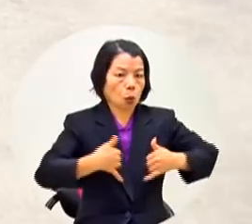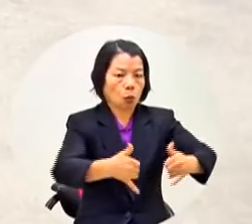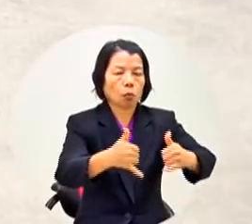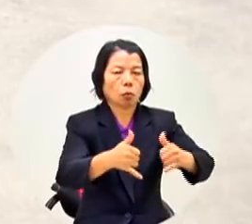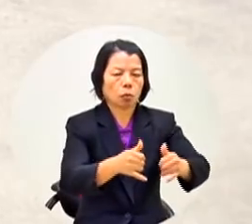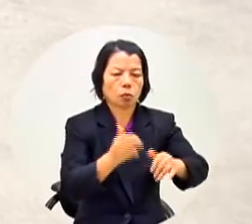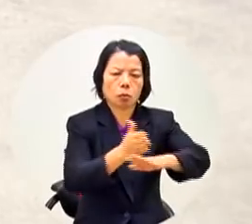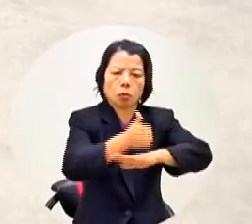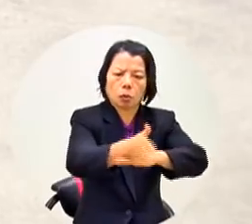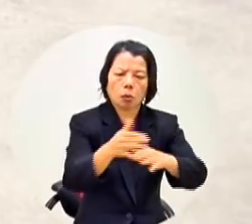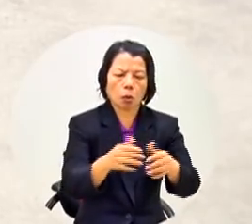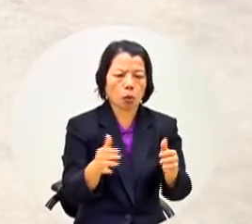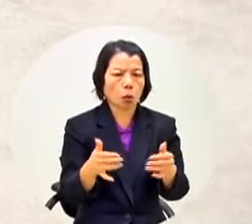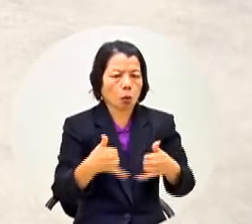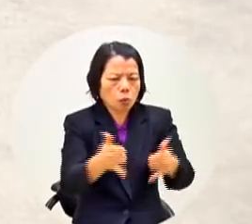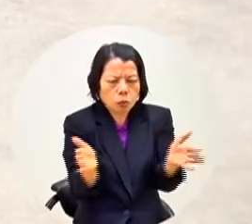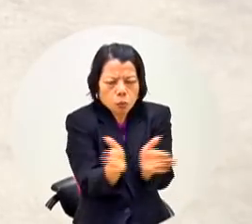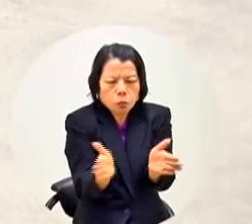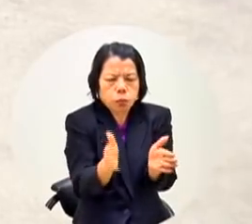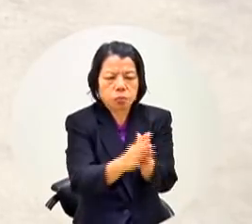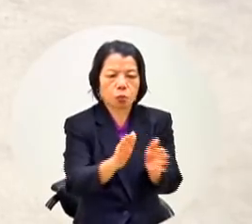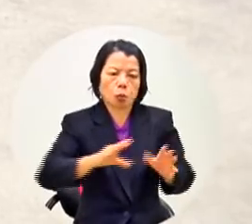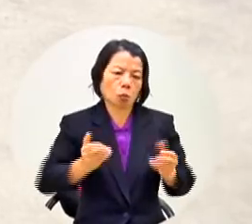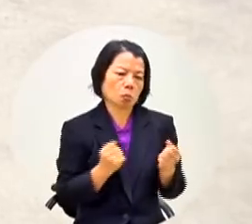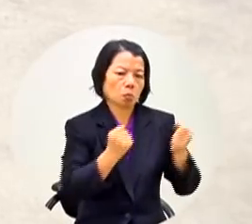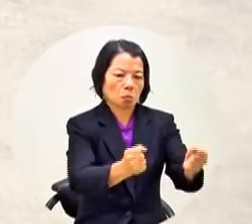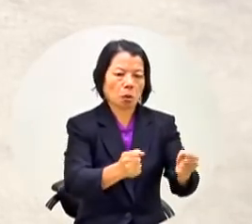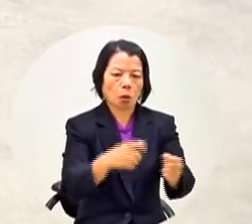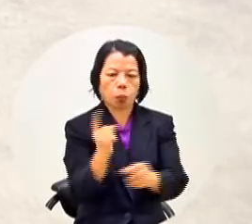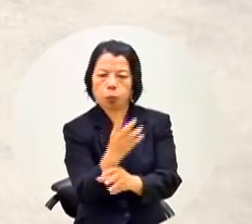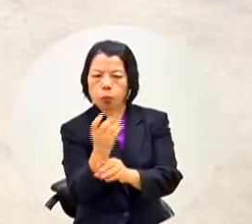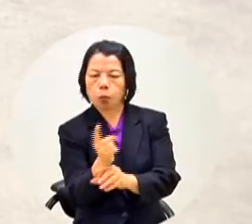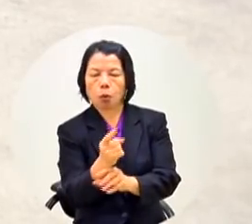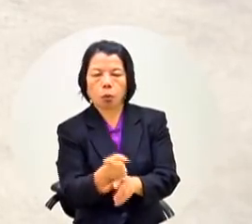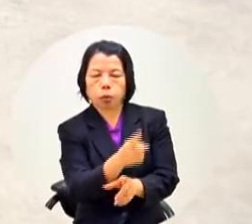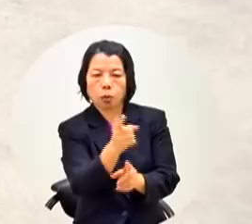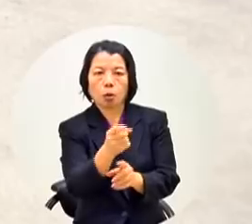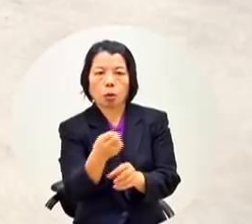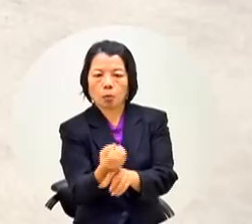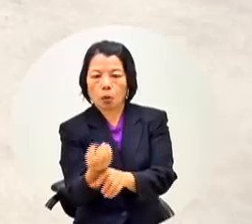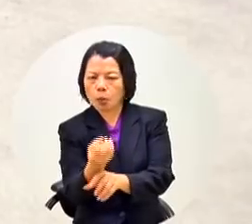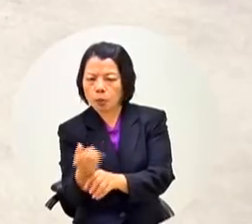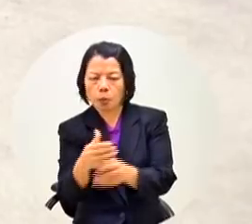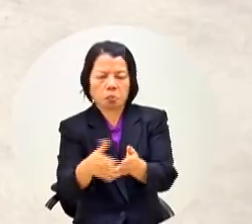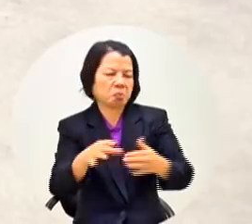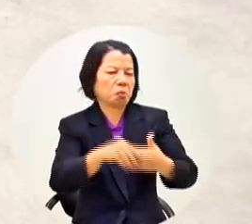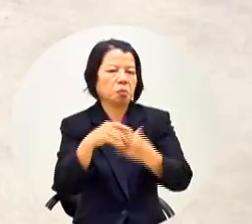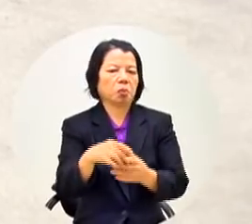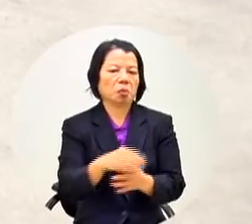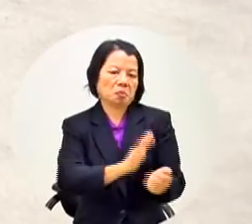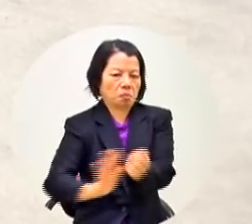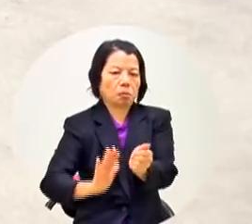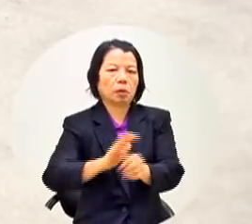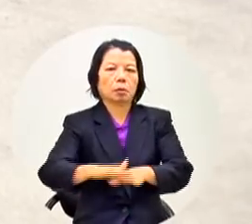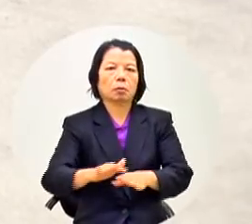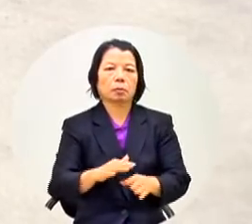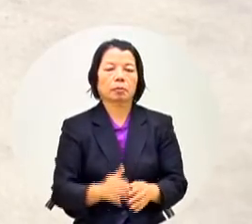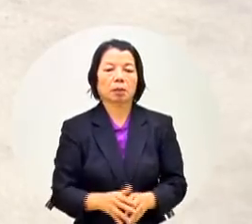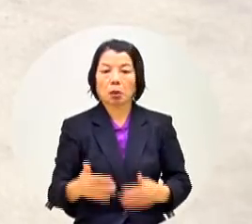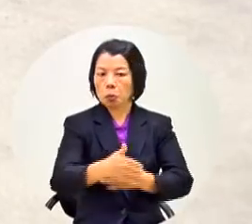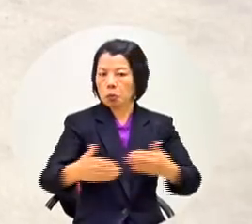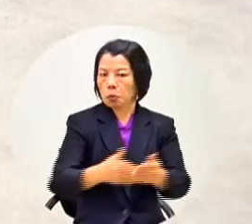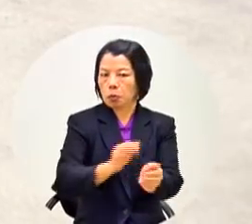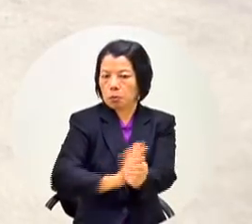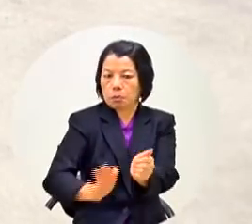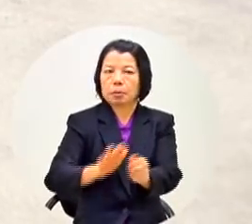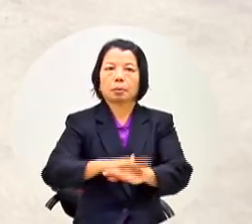车安全兼救灾，而且它的运量不如预期，会影响交通。那应该他们有建议说以低底